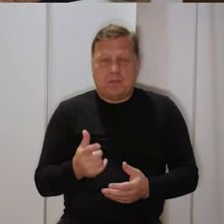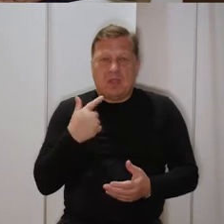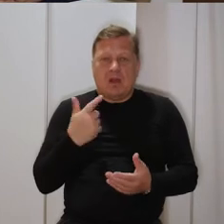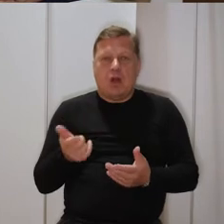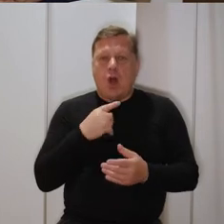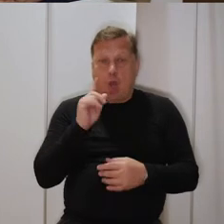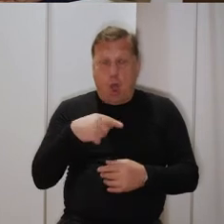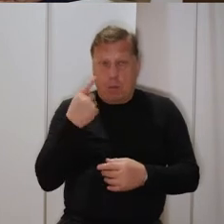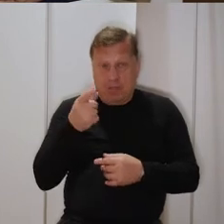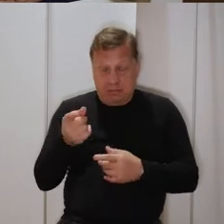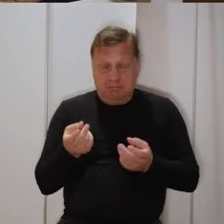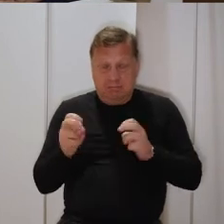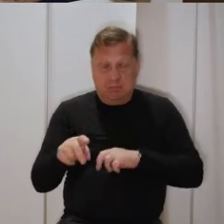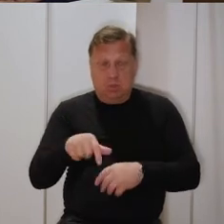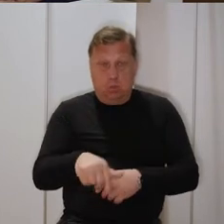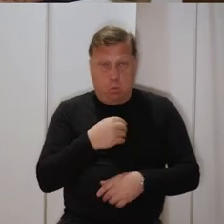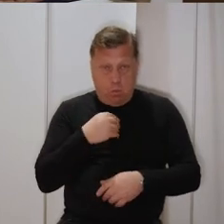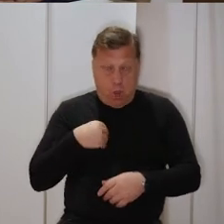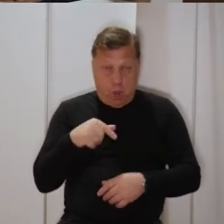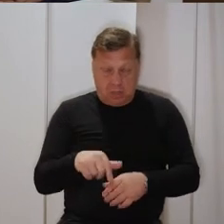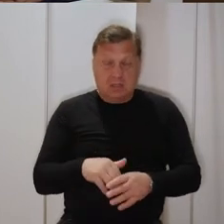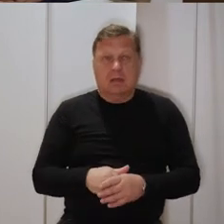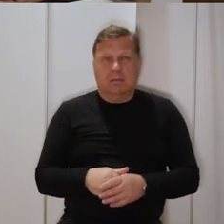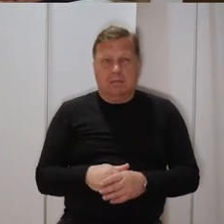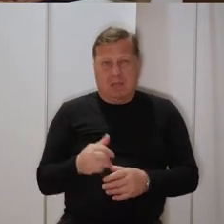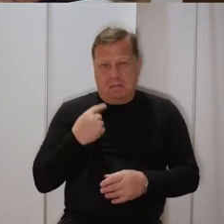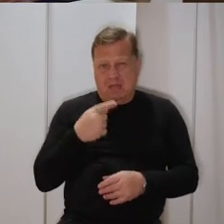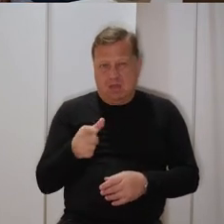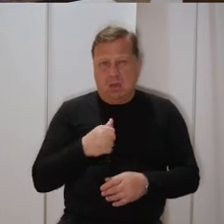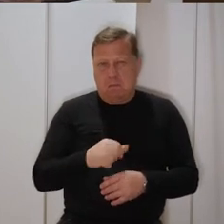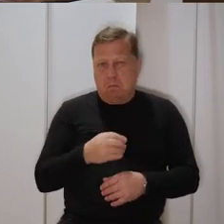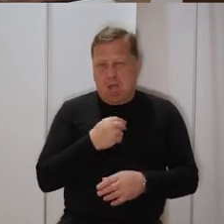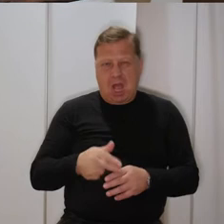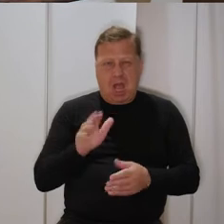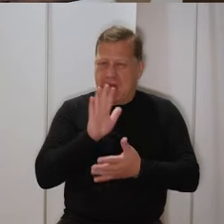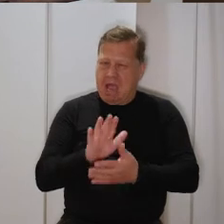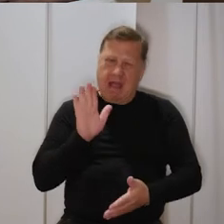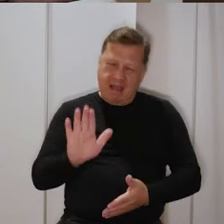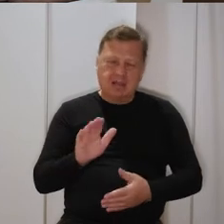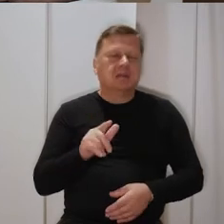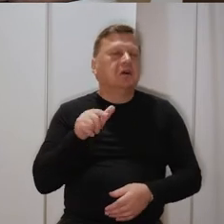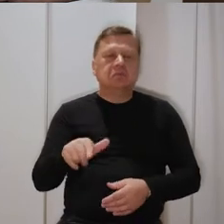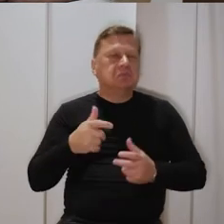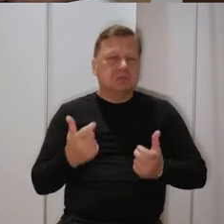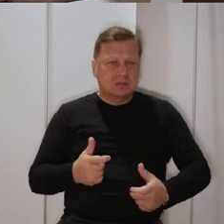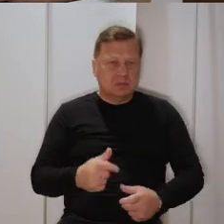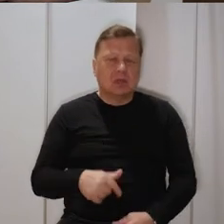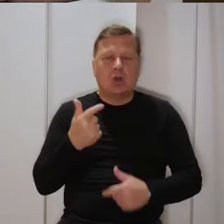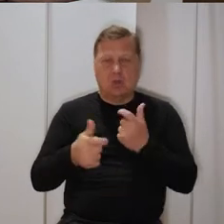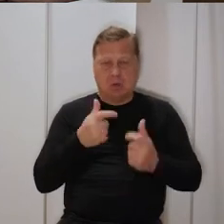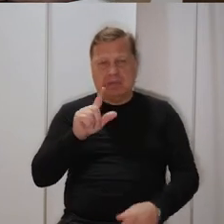twórcy komiksów w Polsce, bo mi się wydaje, że to jest takie polskie zjawisko, tworzą